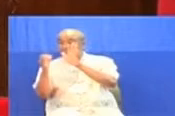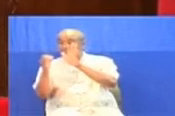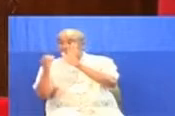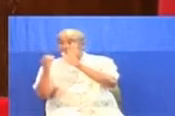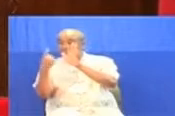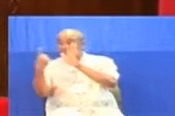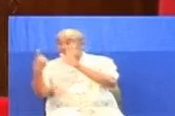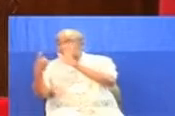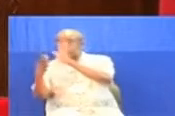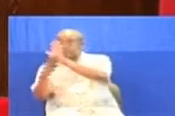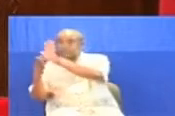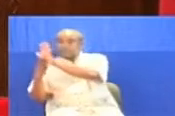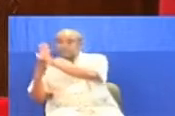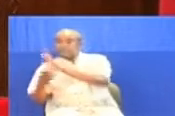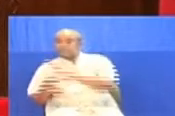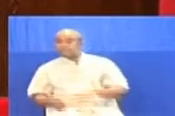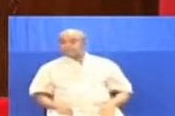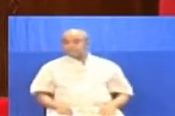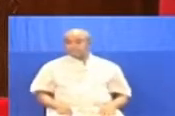0 26 21 60 199.